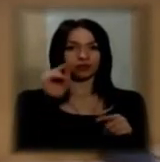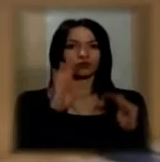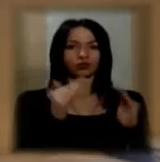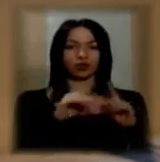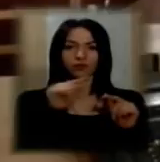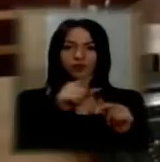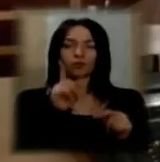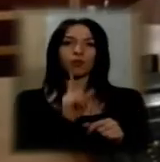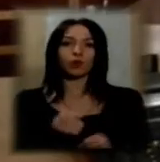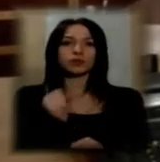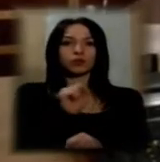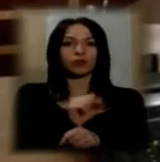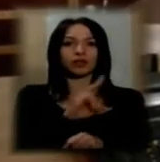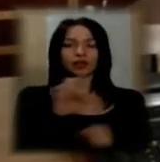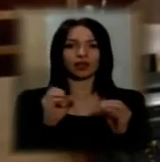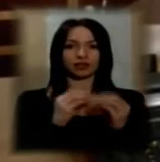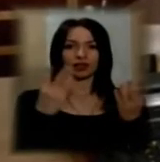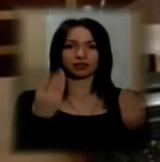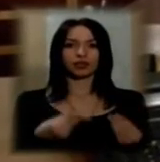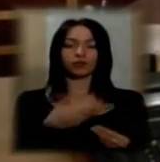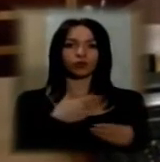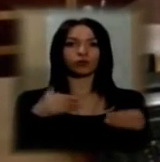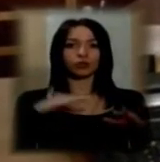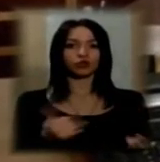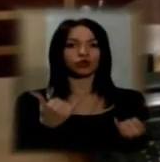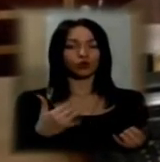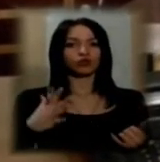10 днів. Ми сьогодні чекаємо, чи буде